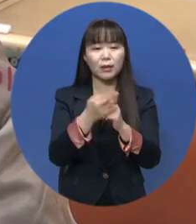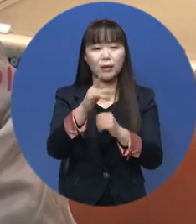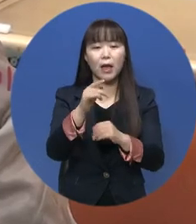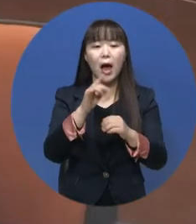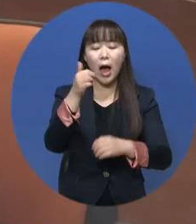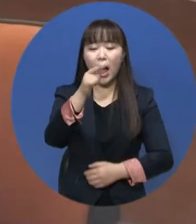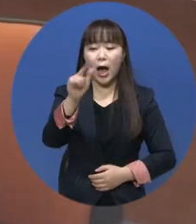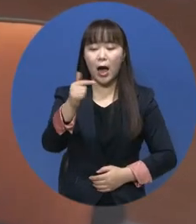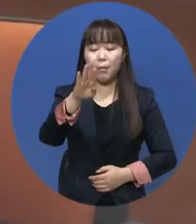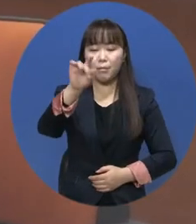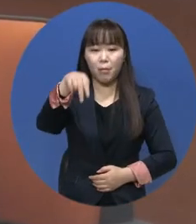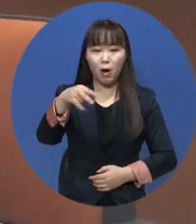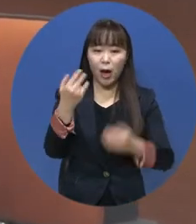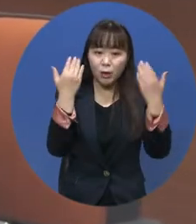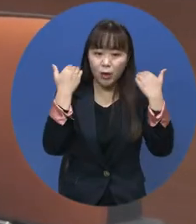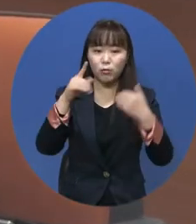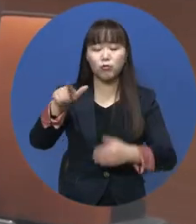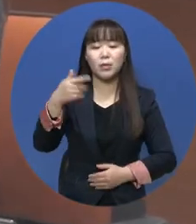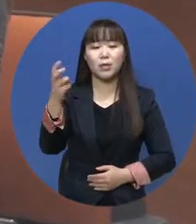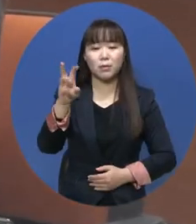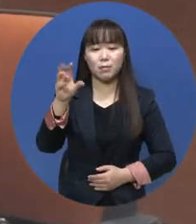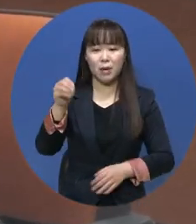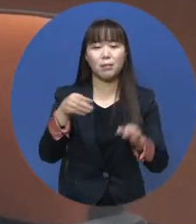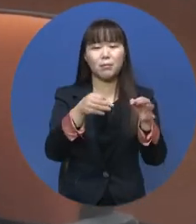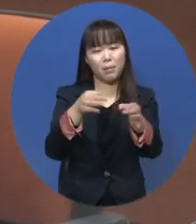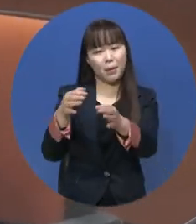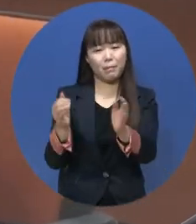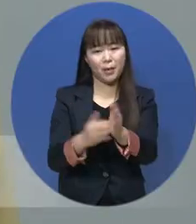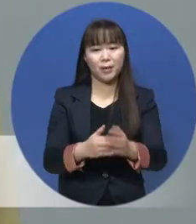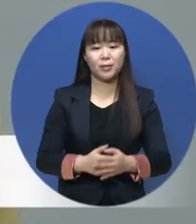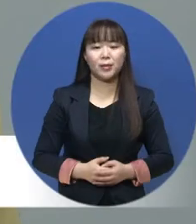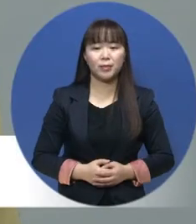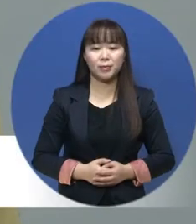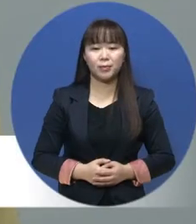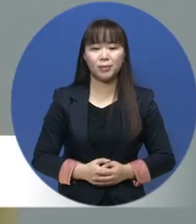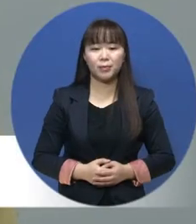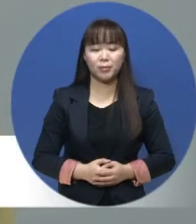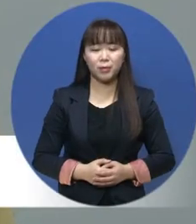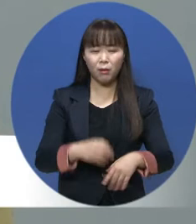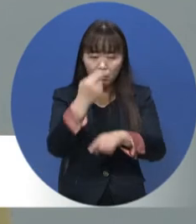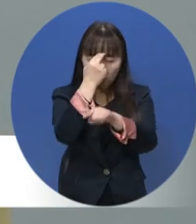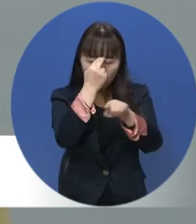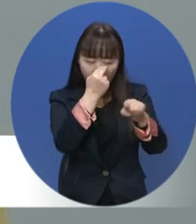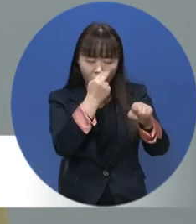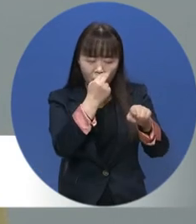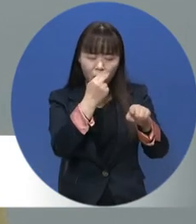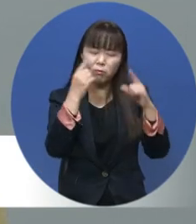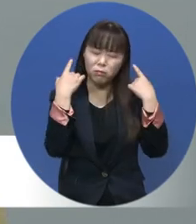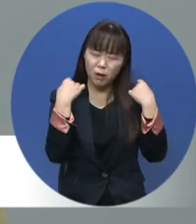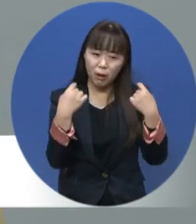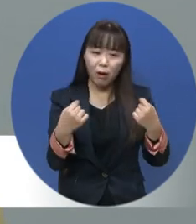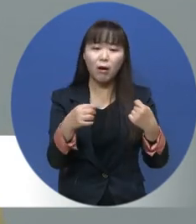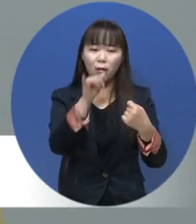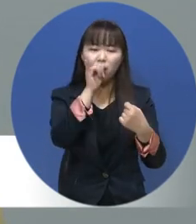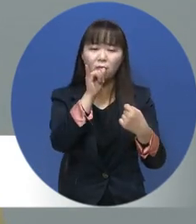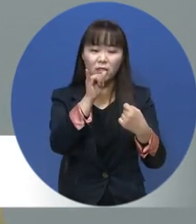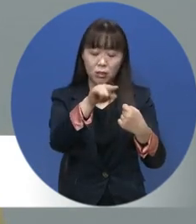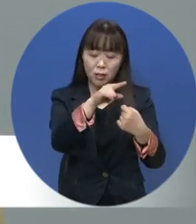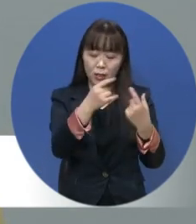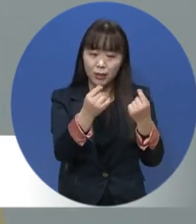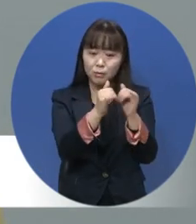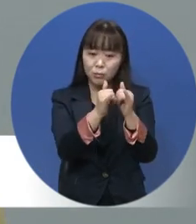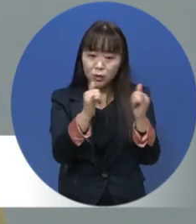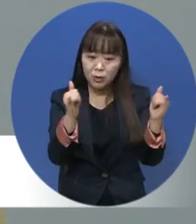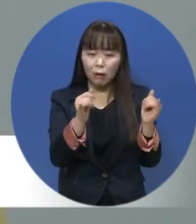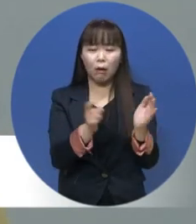학교에는 630만 원을 각각 기부했습니다. 사각지대는 여전히 존재하고 있습니다. 그 사각지대에 계신